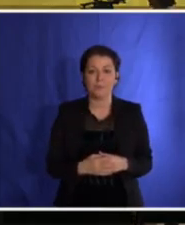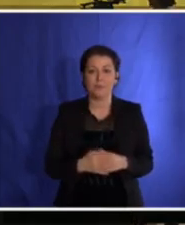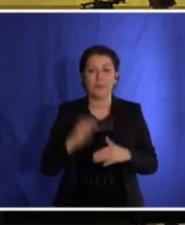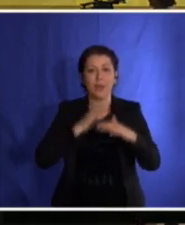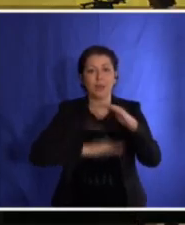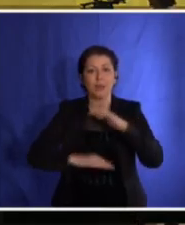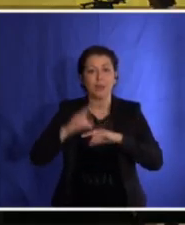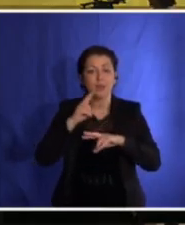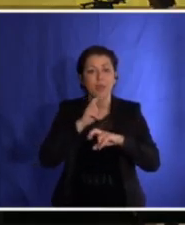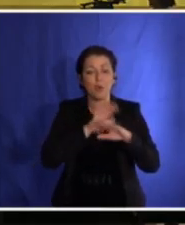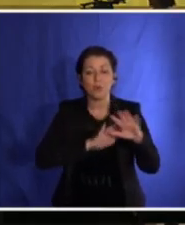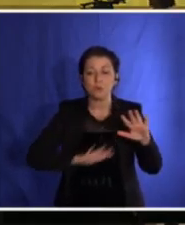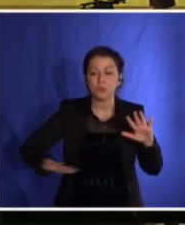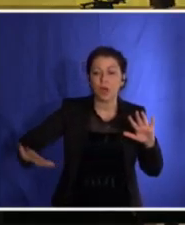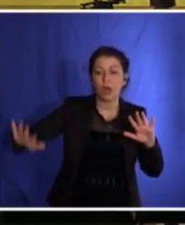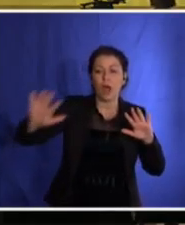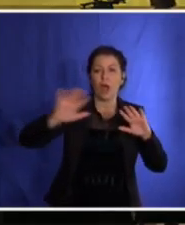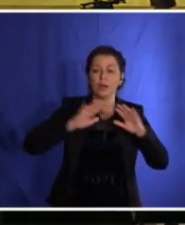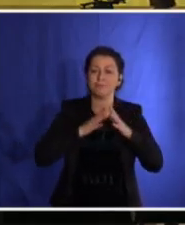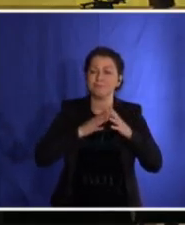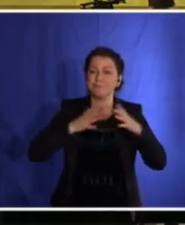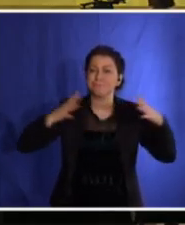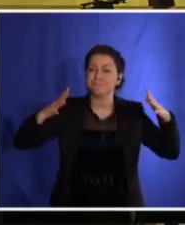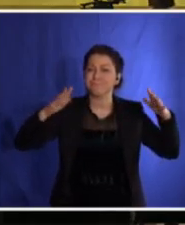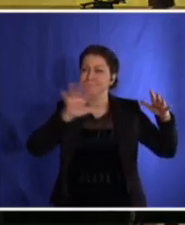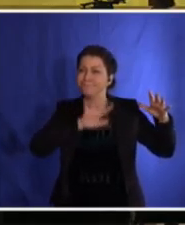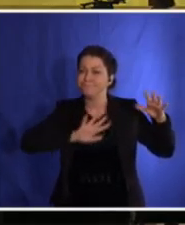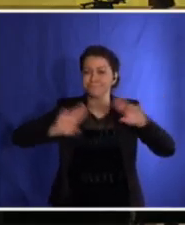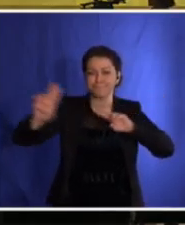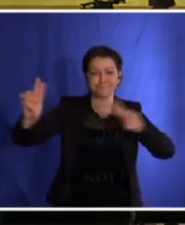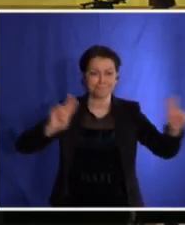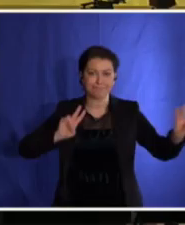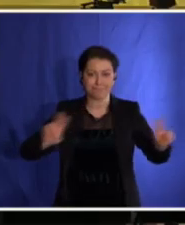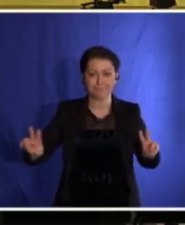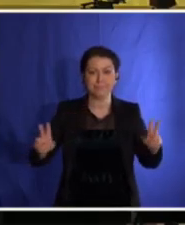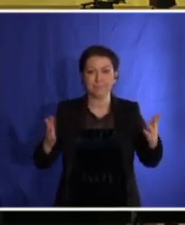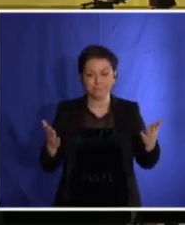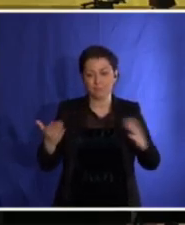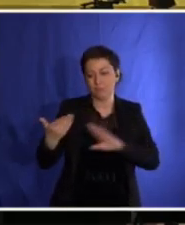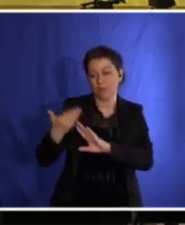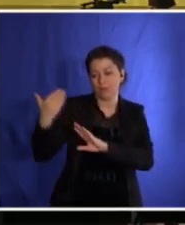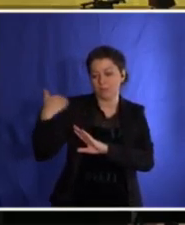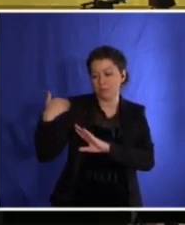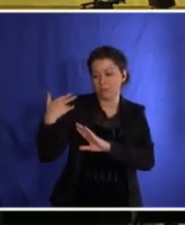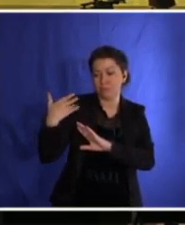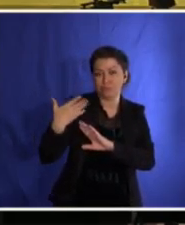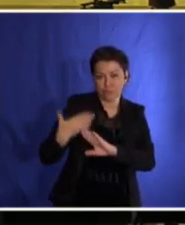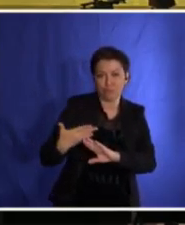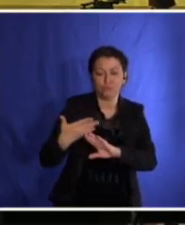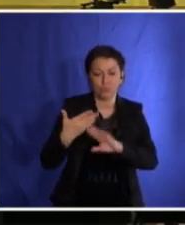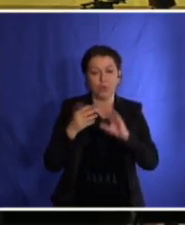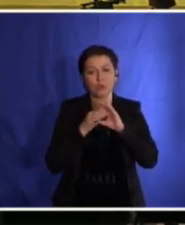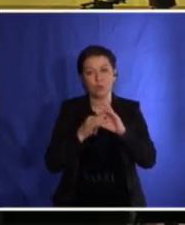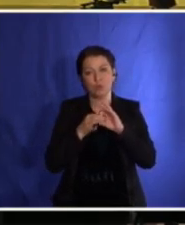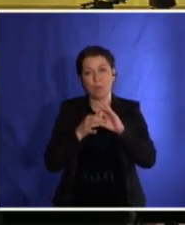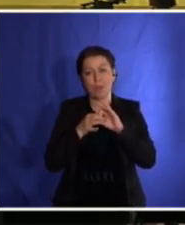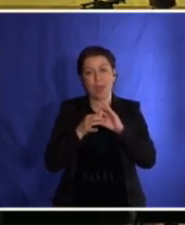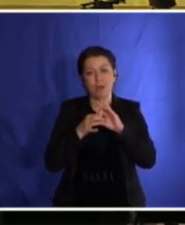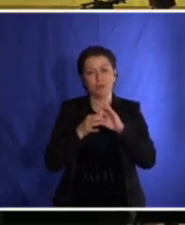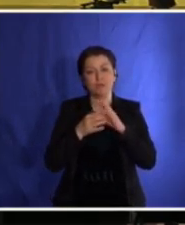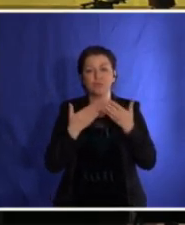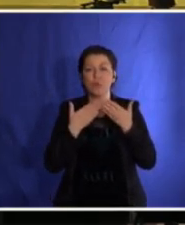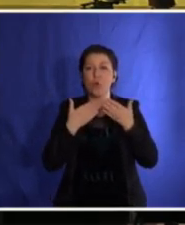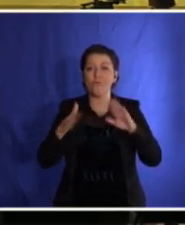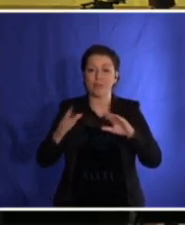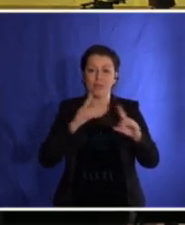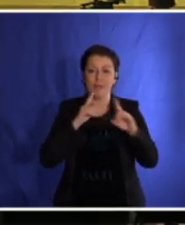Niederösterreich ist ein weitreichendes Land und da ist in den letzten Jahren gerade im öffentlichen Verkehr von den